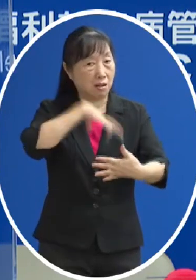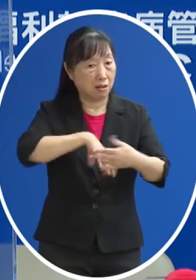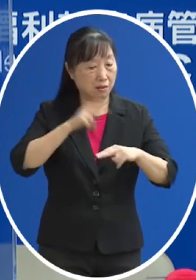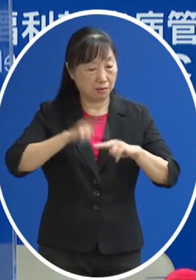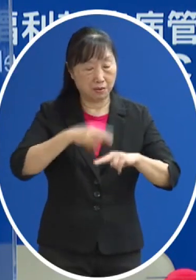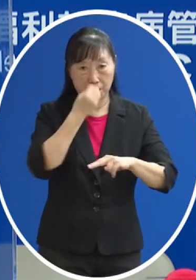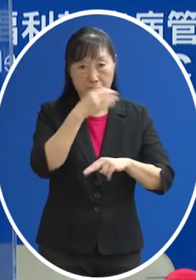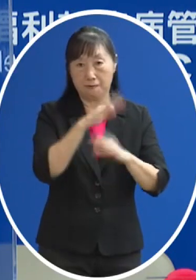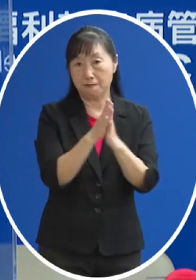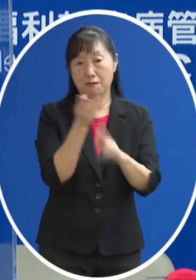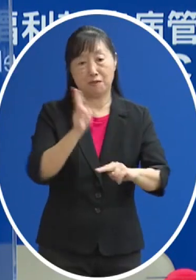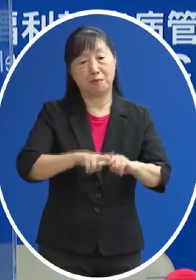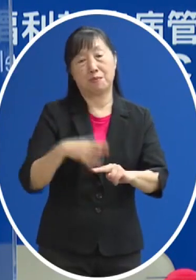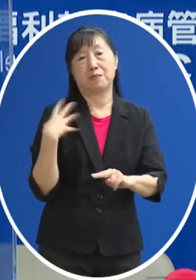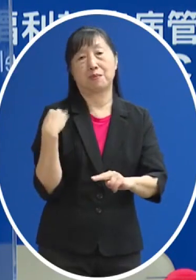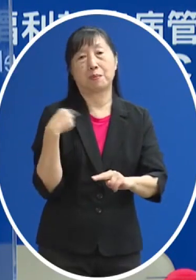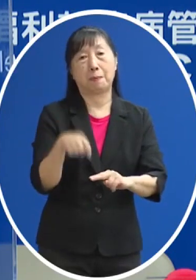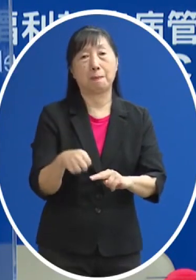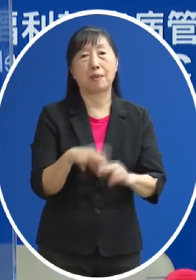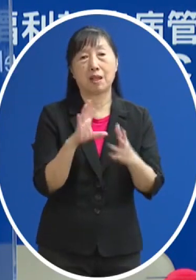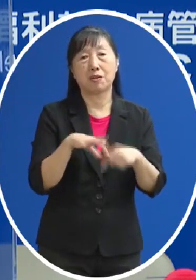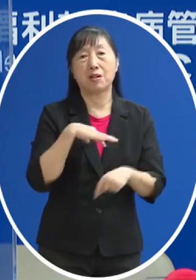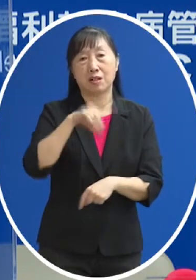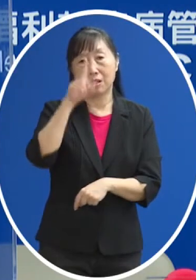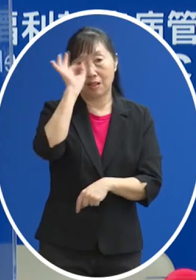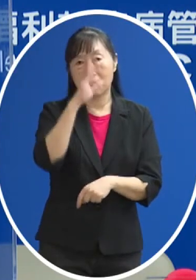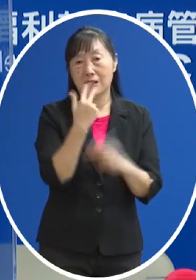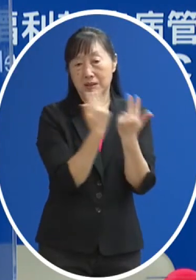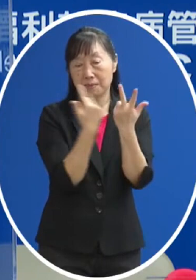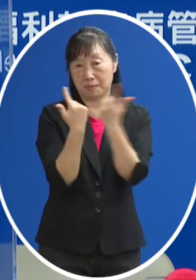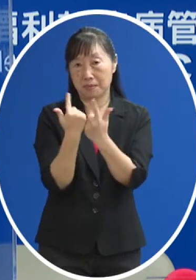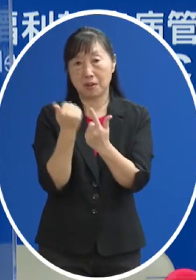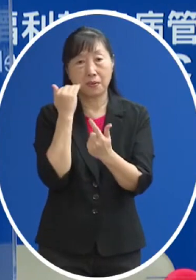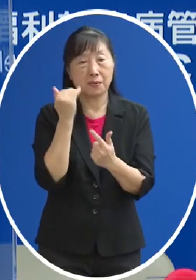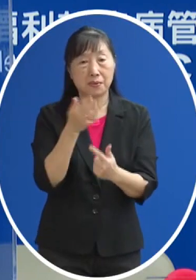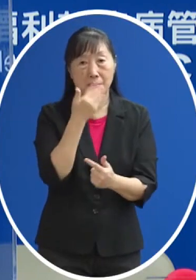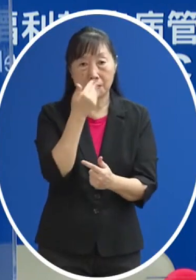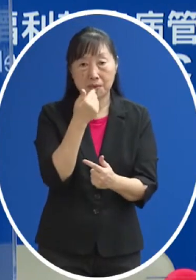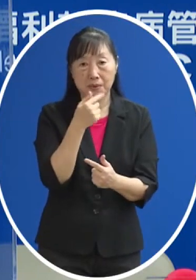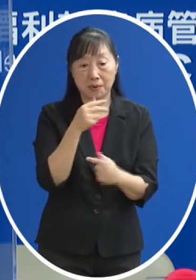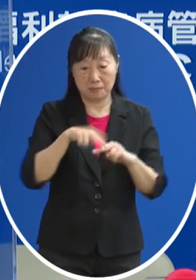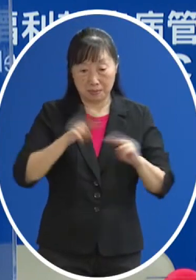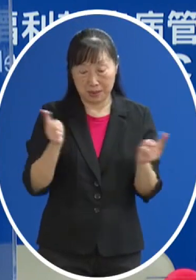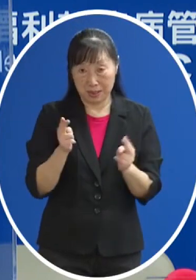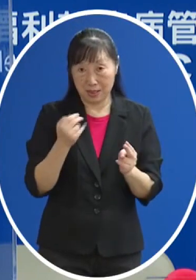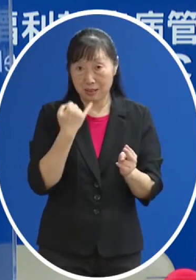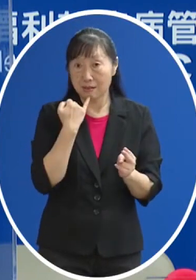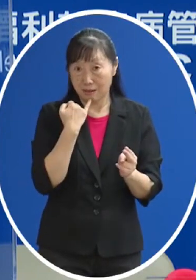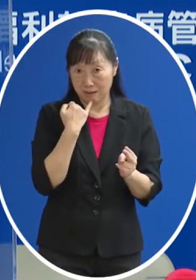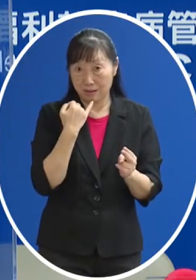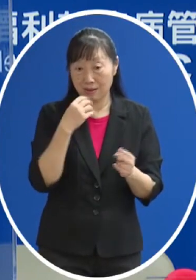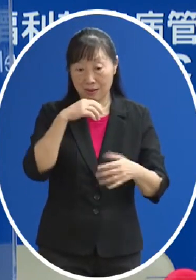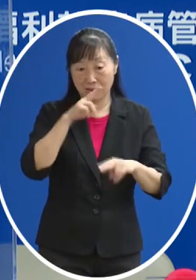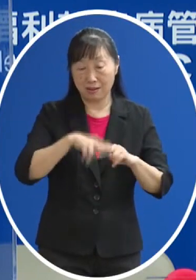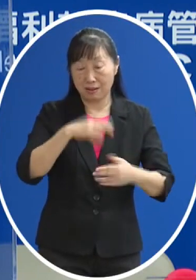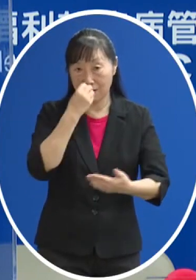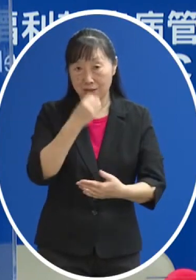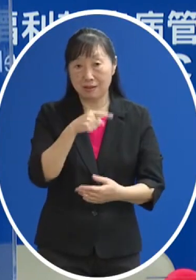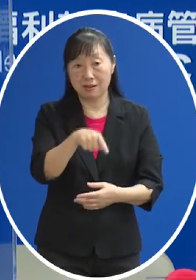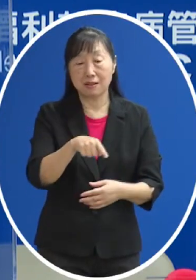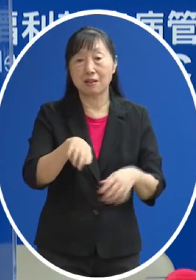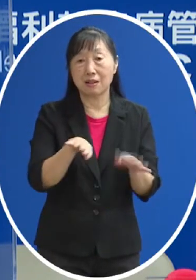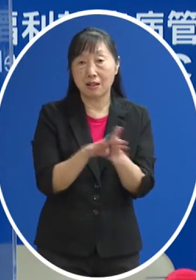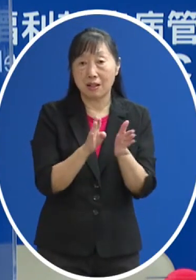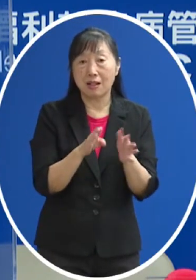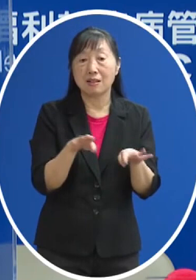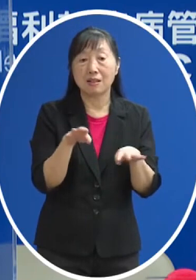嘛，好，那可能还要看双北这饮食的内用开始之后会不会有什么样的变化，那才会进一步的，好，这